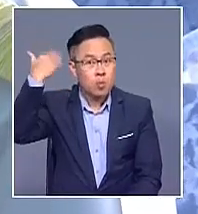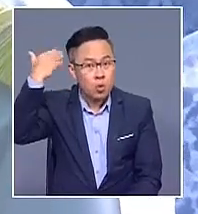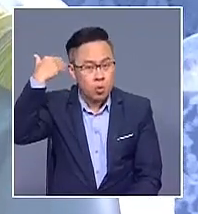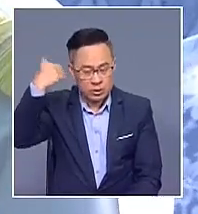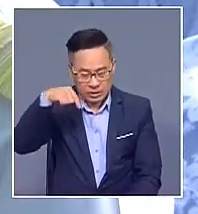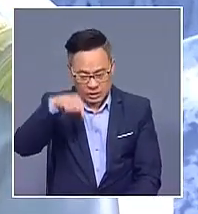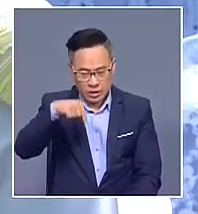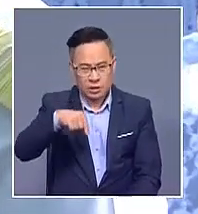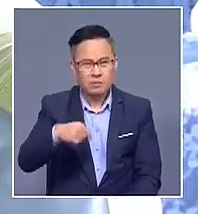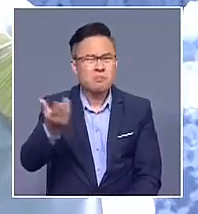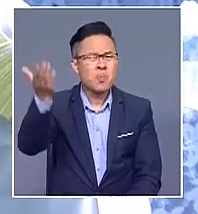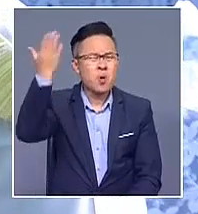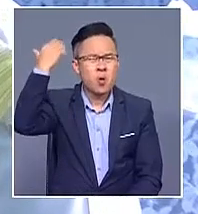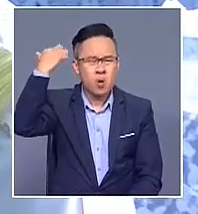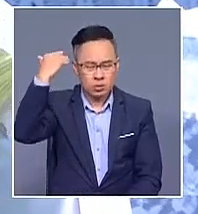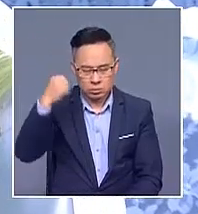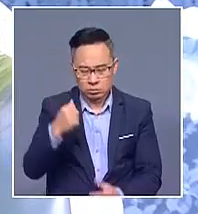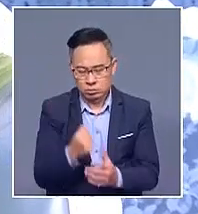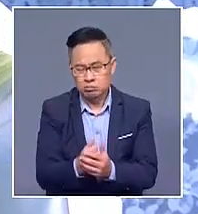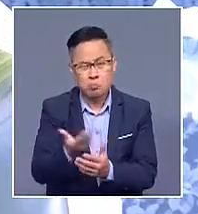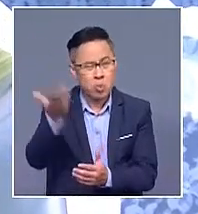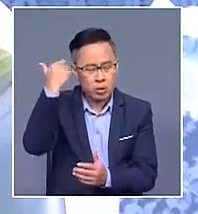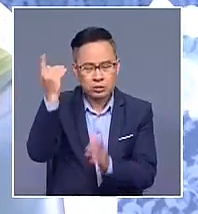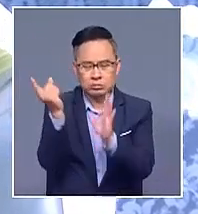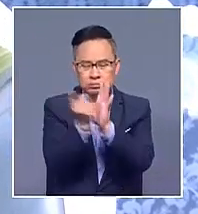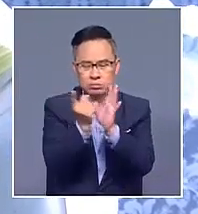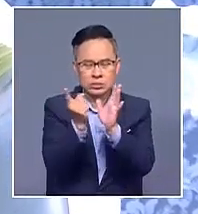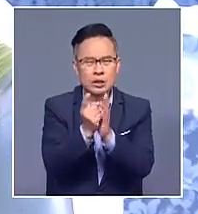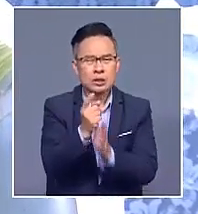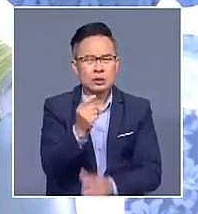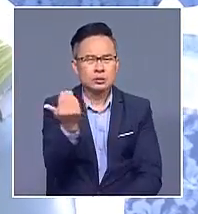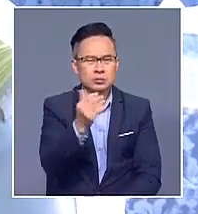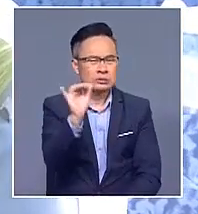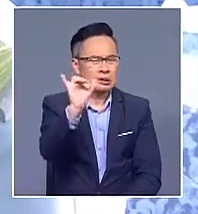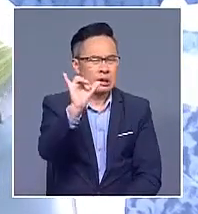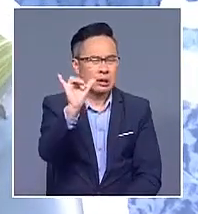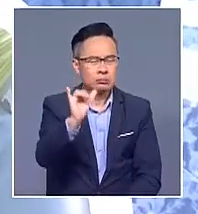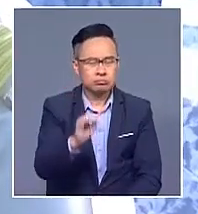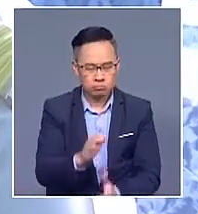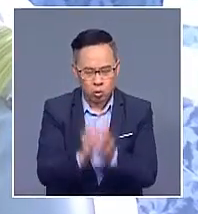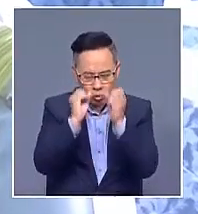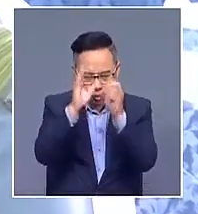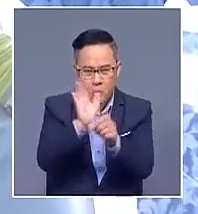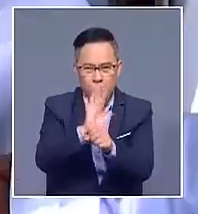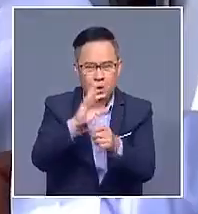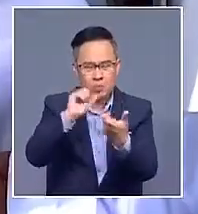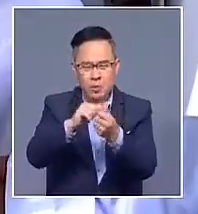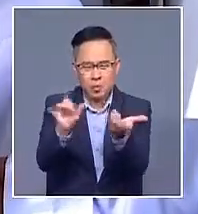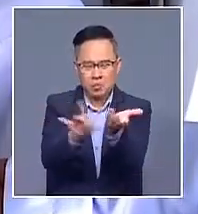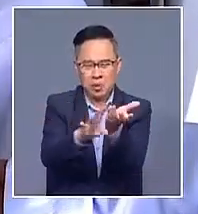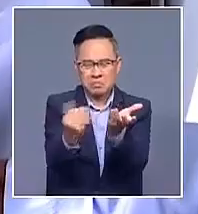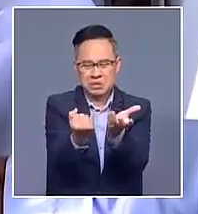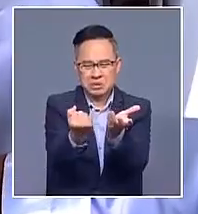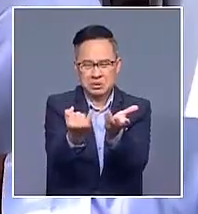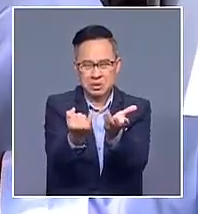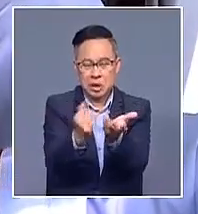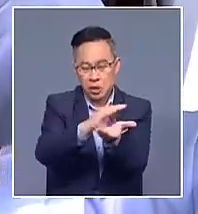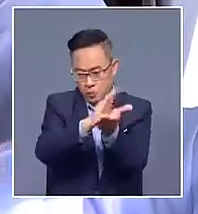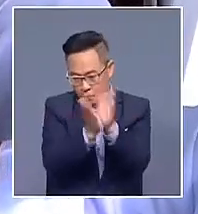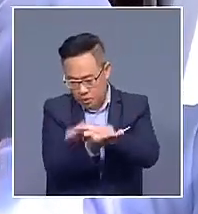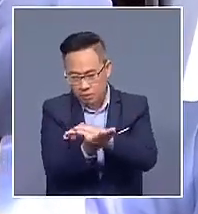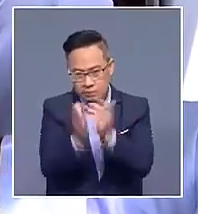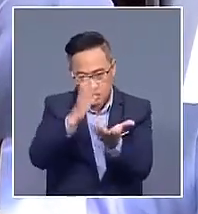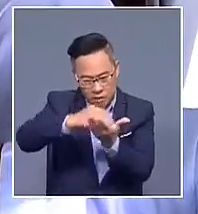เรียนที่คุณภาพไม่ดี อ๋อนิดนึง แล้วเรามาใช้ DLTV แล้วก็คุณ